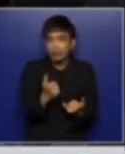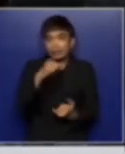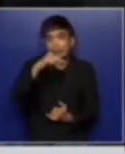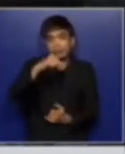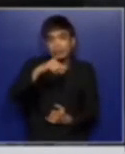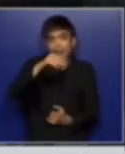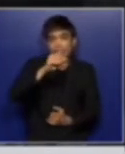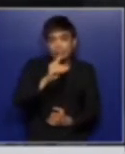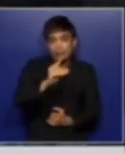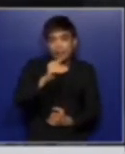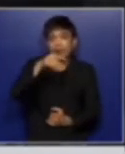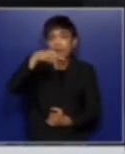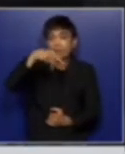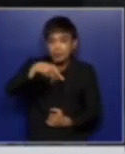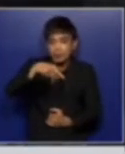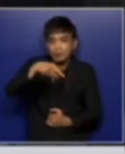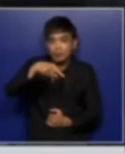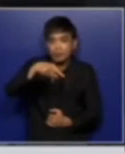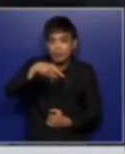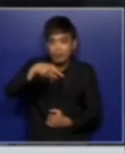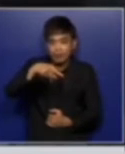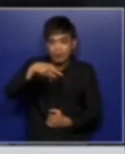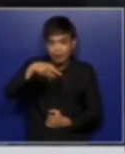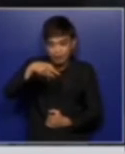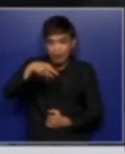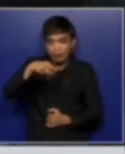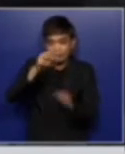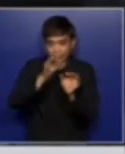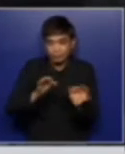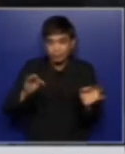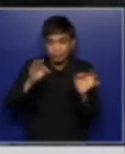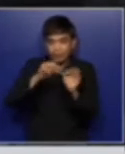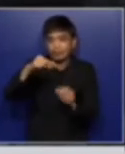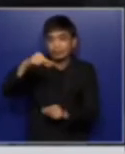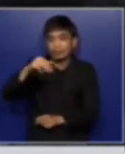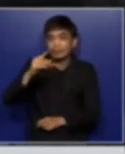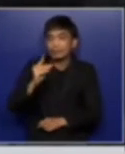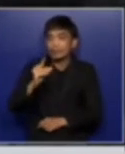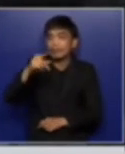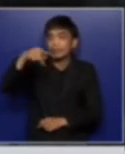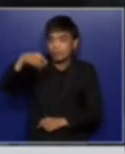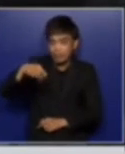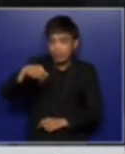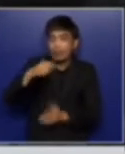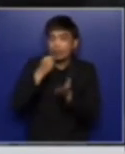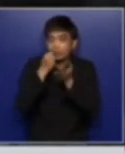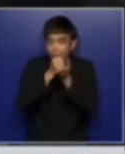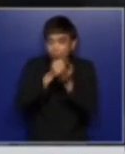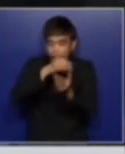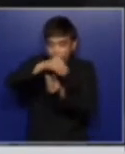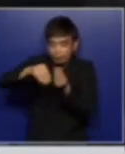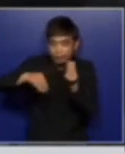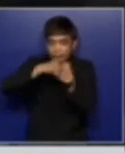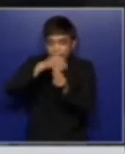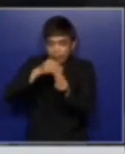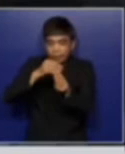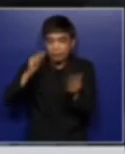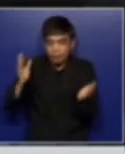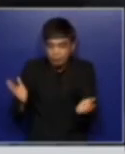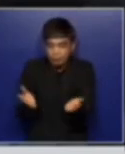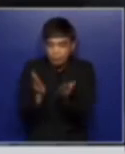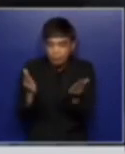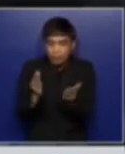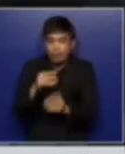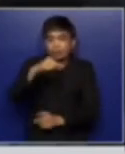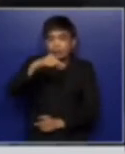นะครับที่เป็นเครื่องมือเดียวนะครับที่จะขับเคลื่อนเศรษฐกิจเราเนี่ย GDP เนี่ยใน